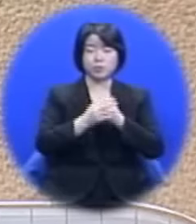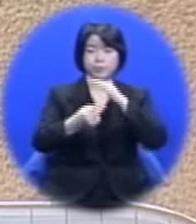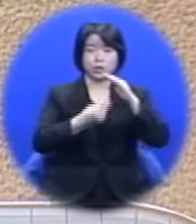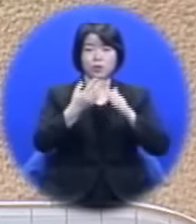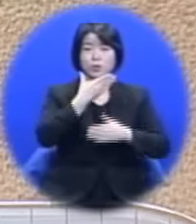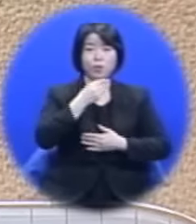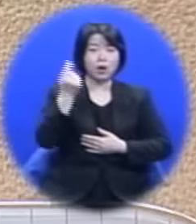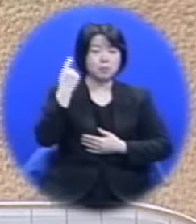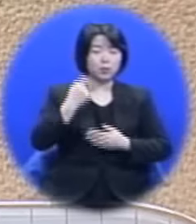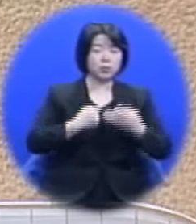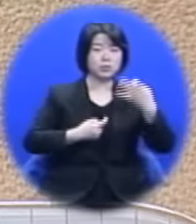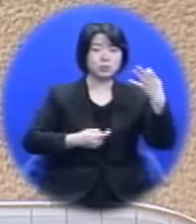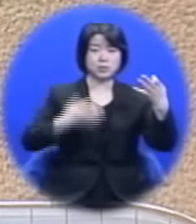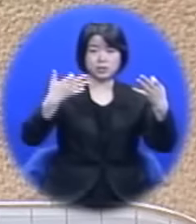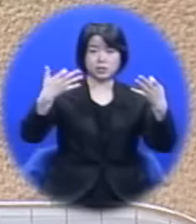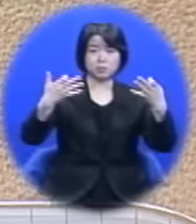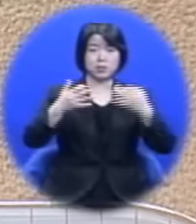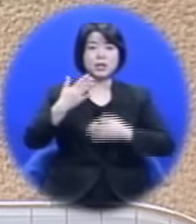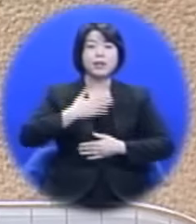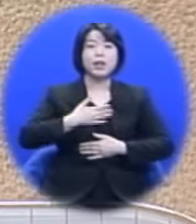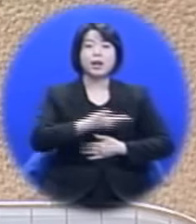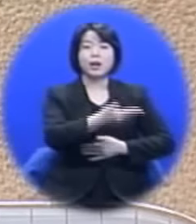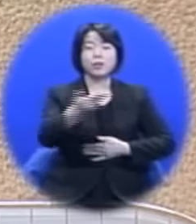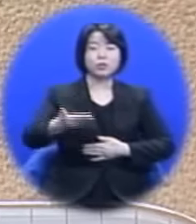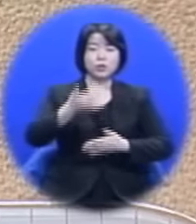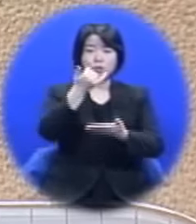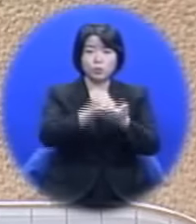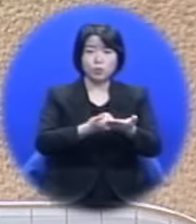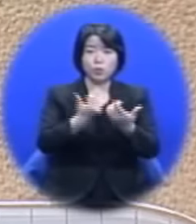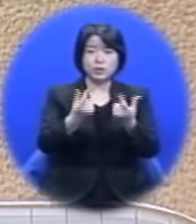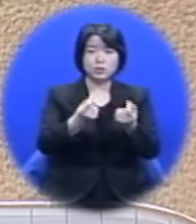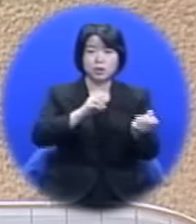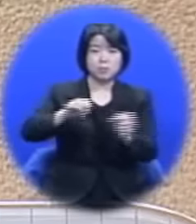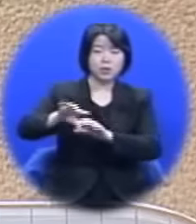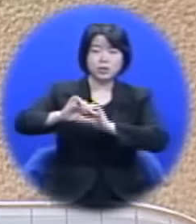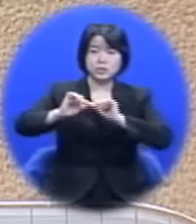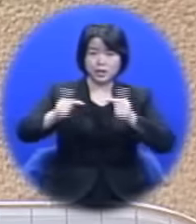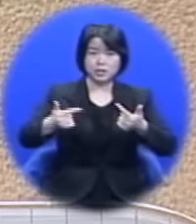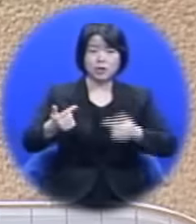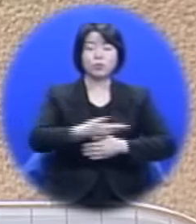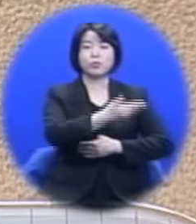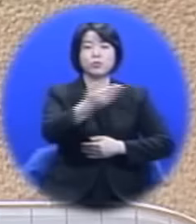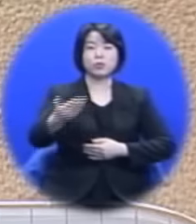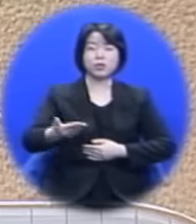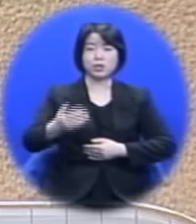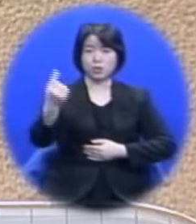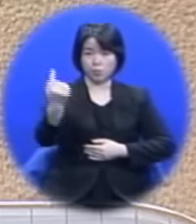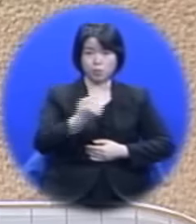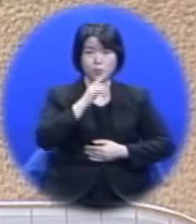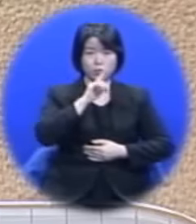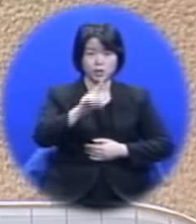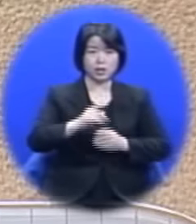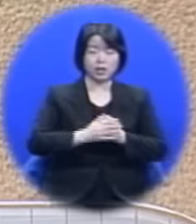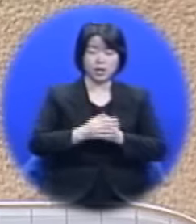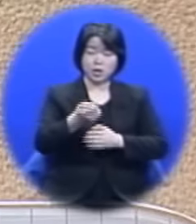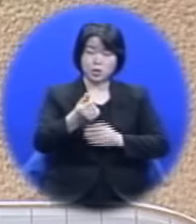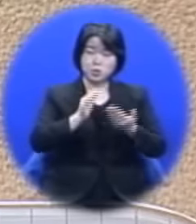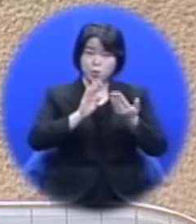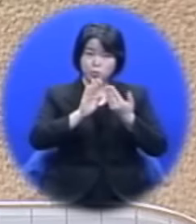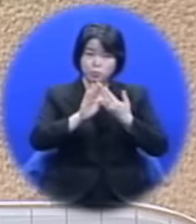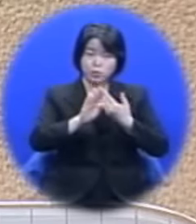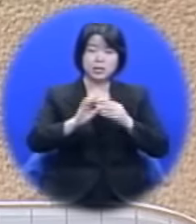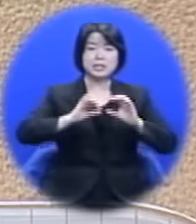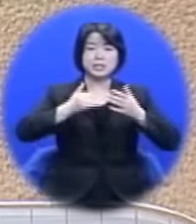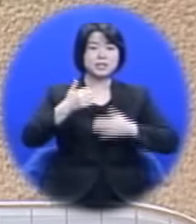14장 18절 19절에 내가 너희를 고아와 같이 버려두지 아니하고 너희에게로 오리라 조금 있으면 세상은 다시